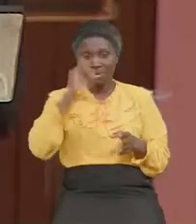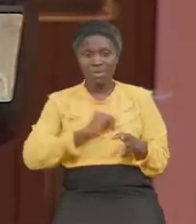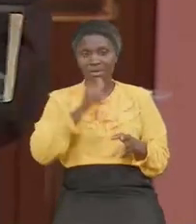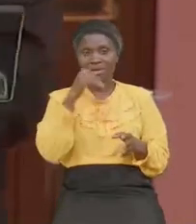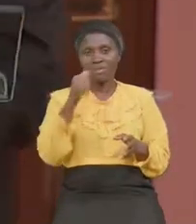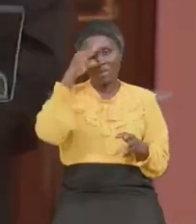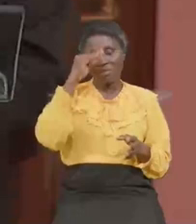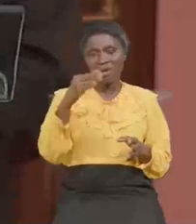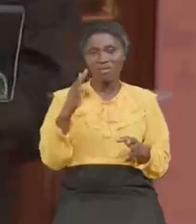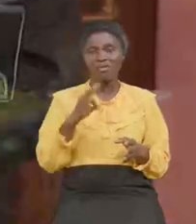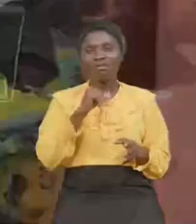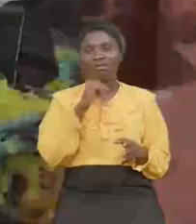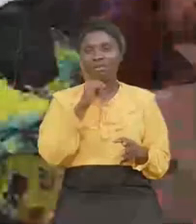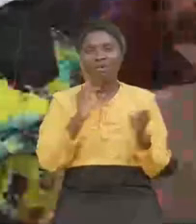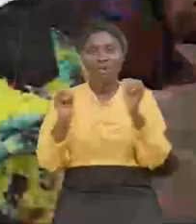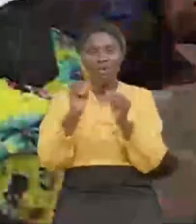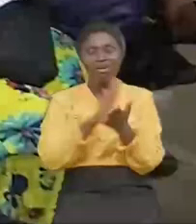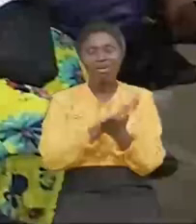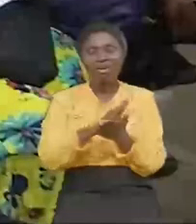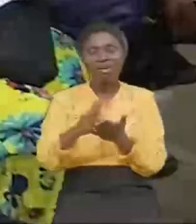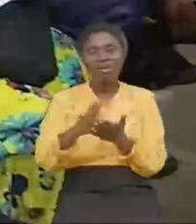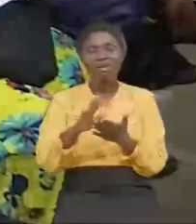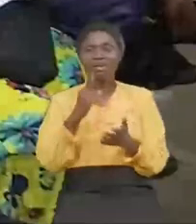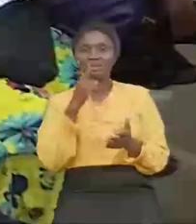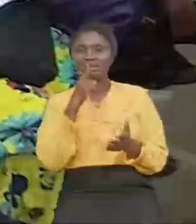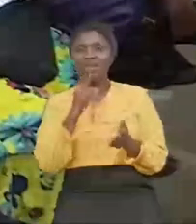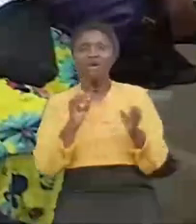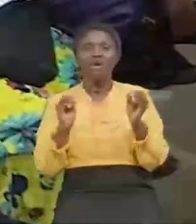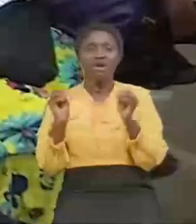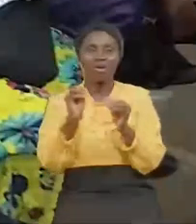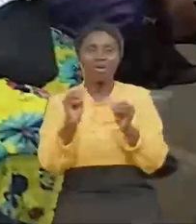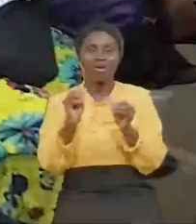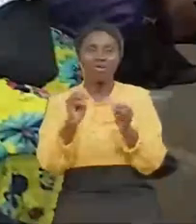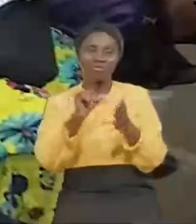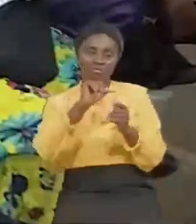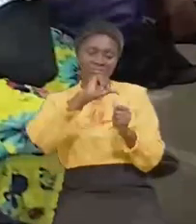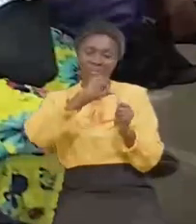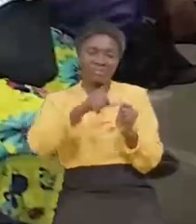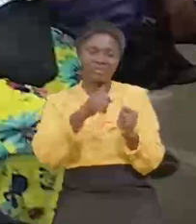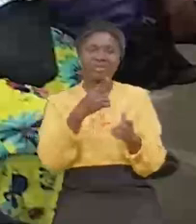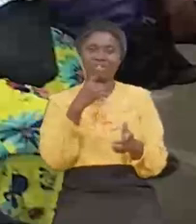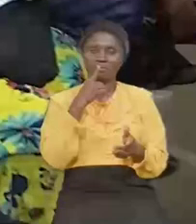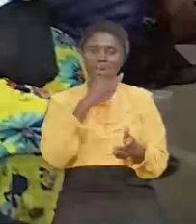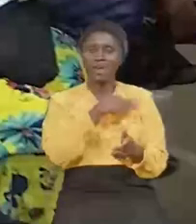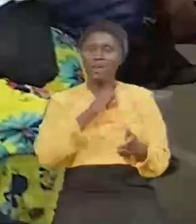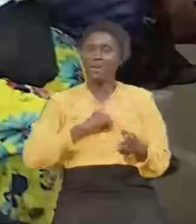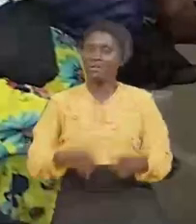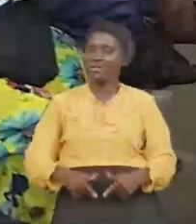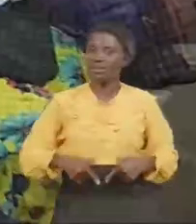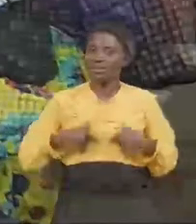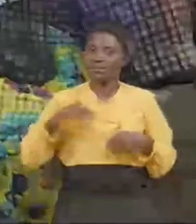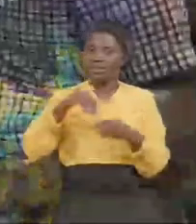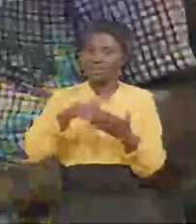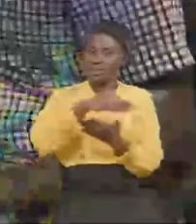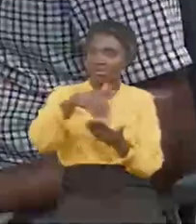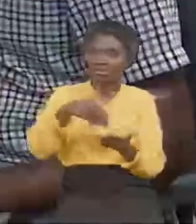sont impures. Les lèvres incirconcises. J'habite au milieu d'un peuple dont les lèvres